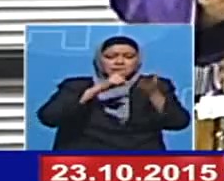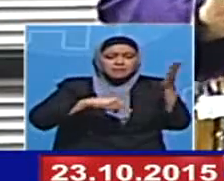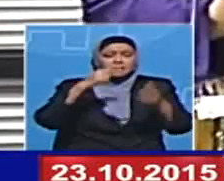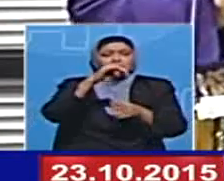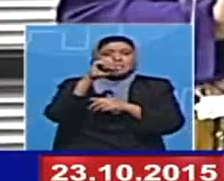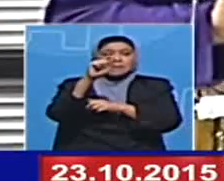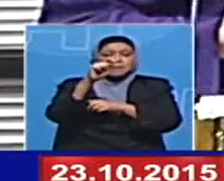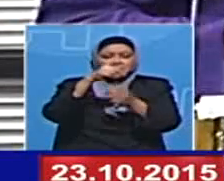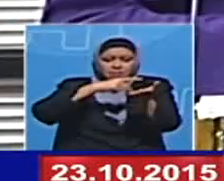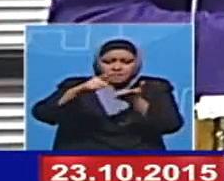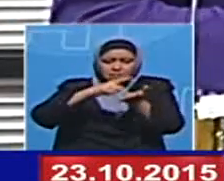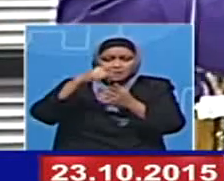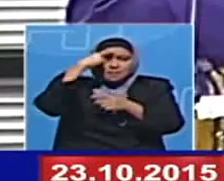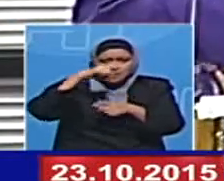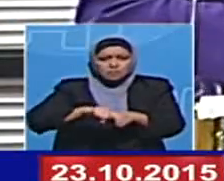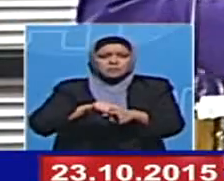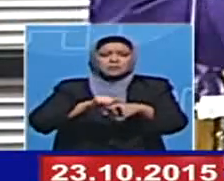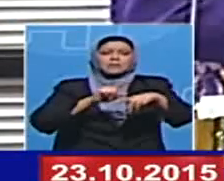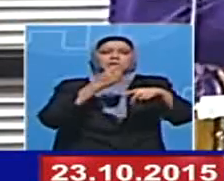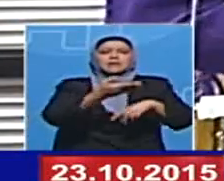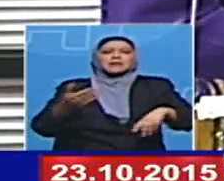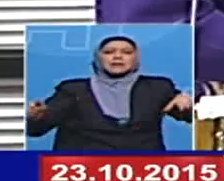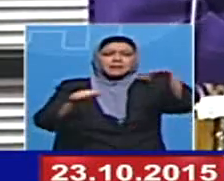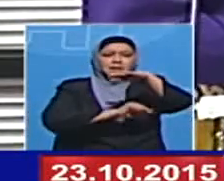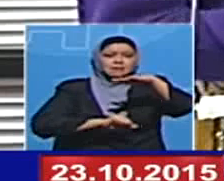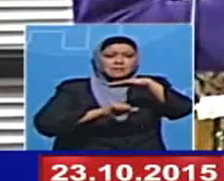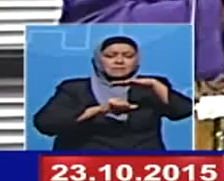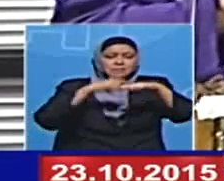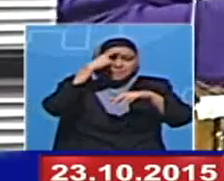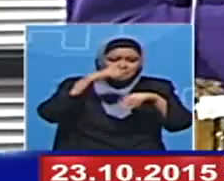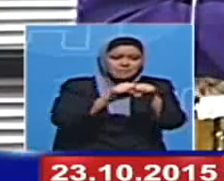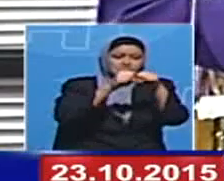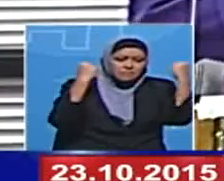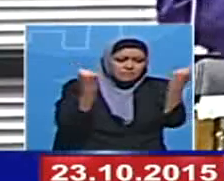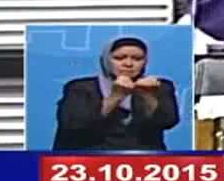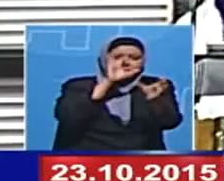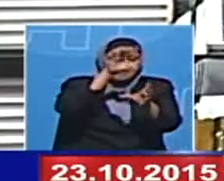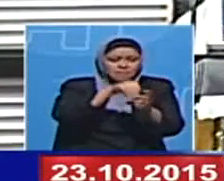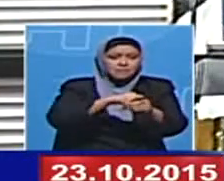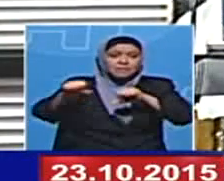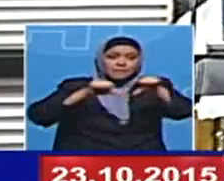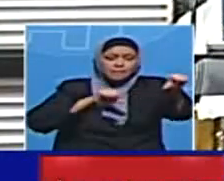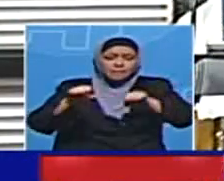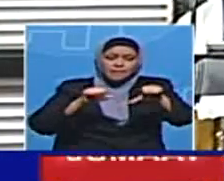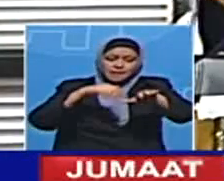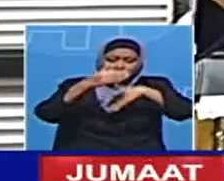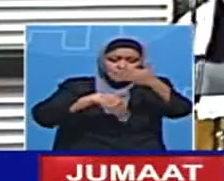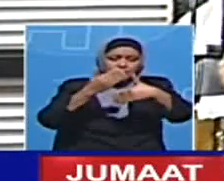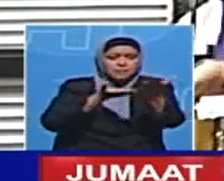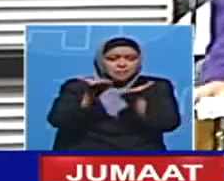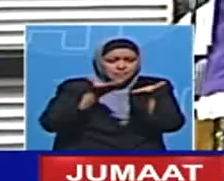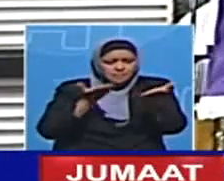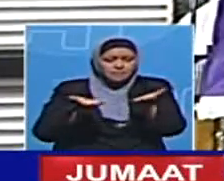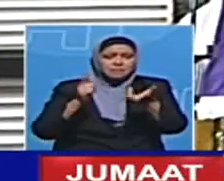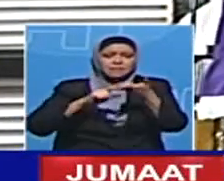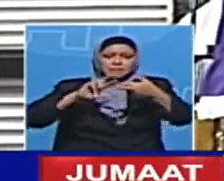dibayar ke atas inputnya keempat bagi syarikat-syarikat yang terlibat dalam aktiviti penyelenggaraan pembaikan